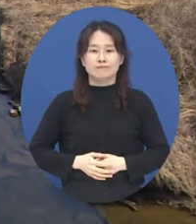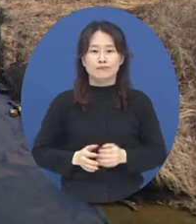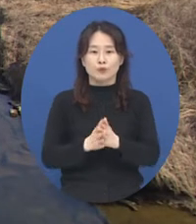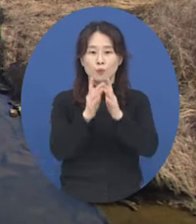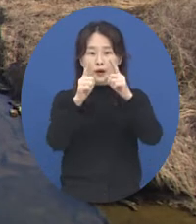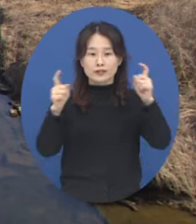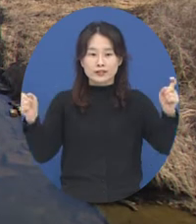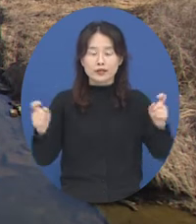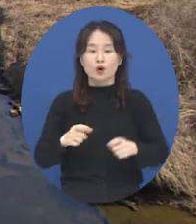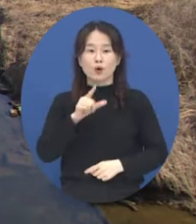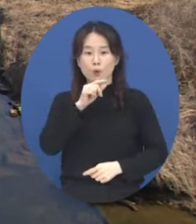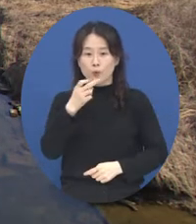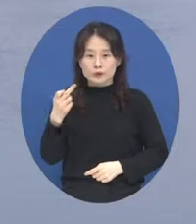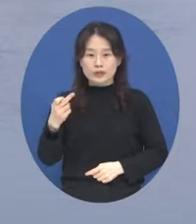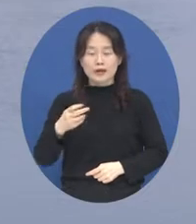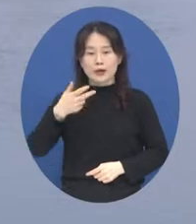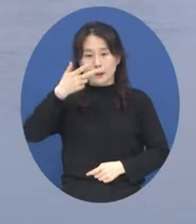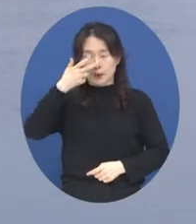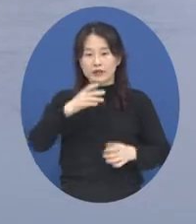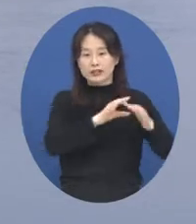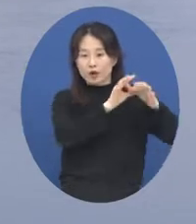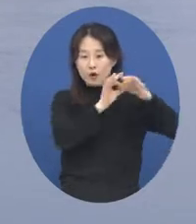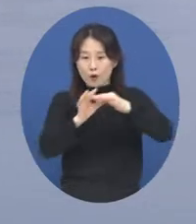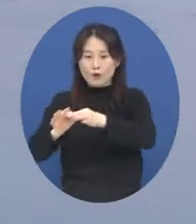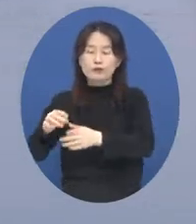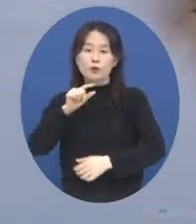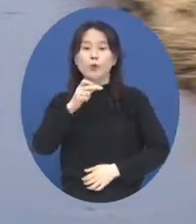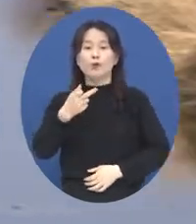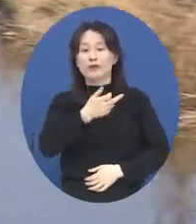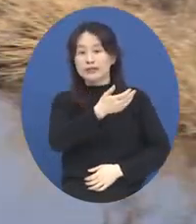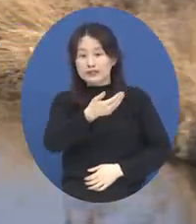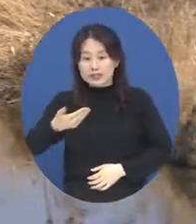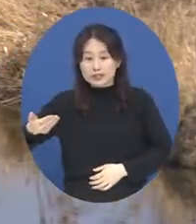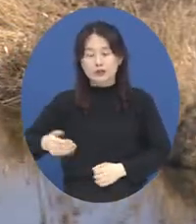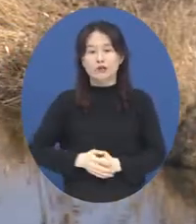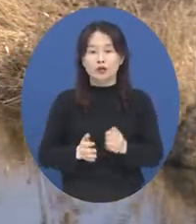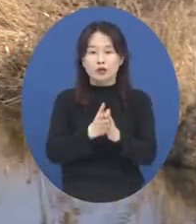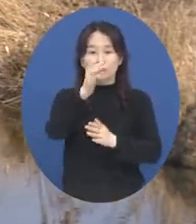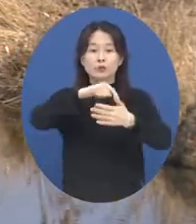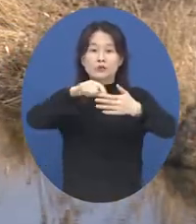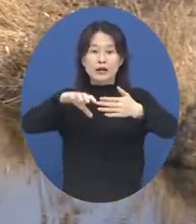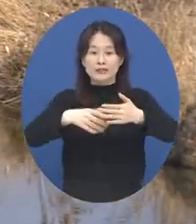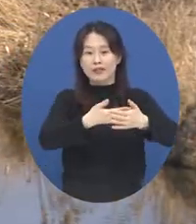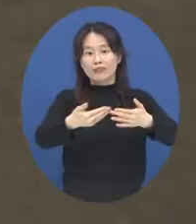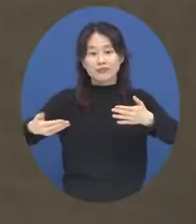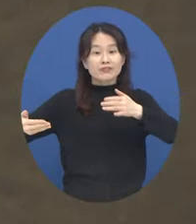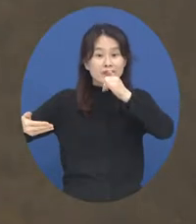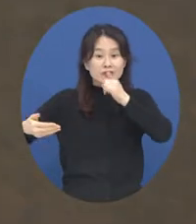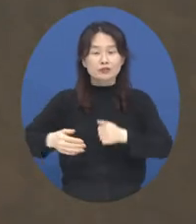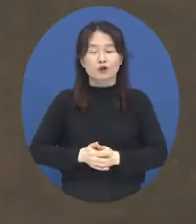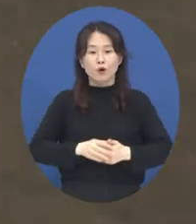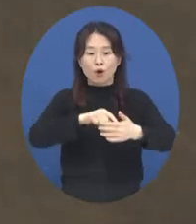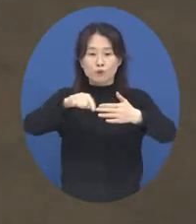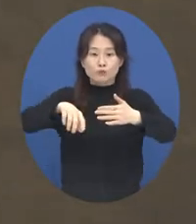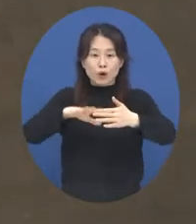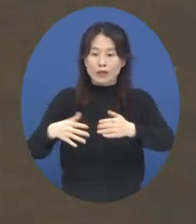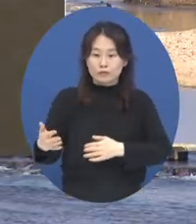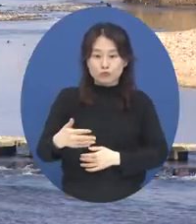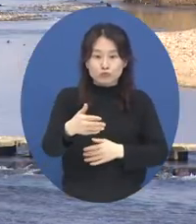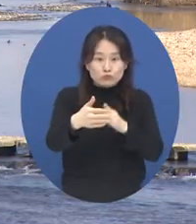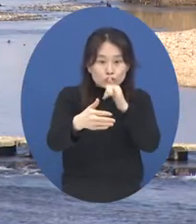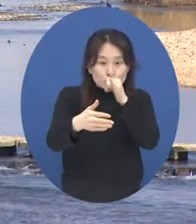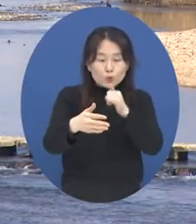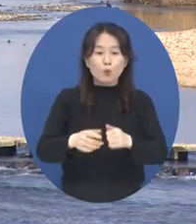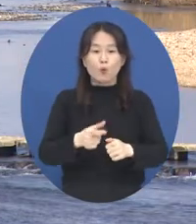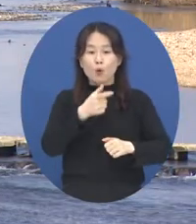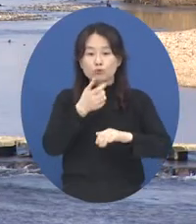화성시와 오산시를 거쳐 평택시까지 이어지는 오산천. 도심 속에 위치한 하천입니다. 물속엔 물고기가 있고